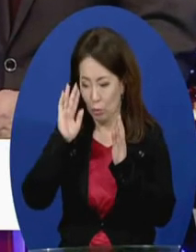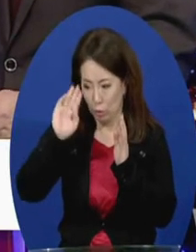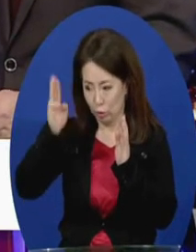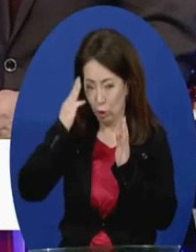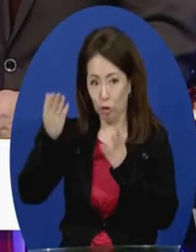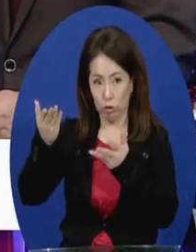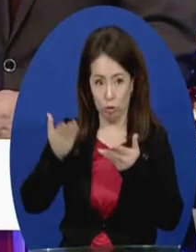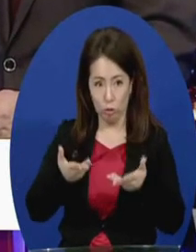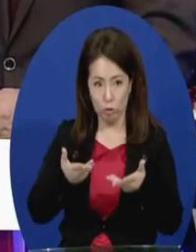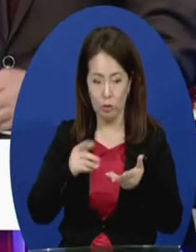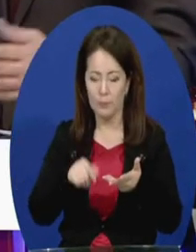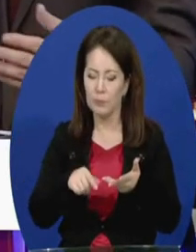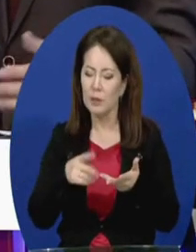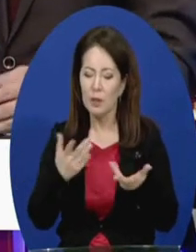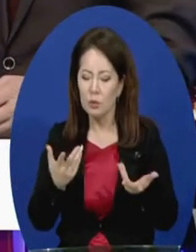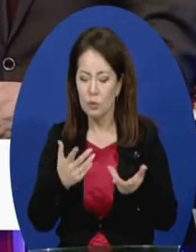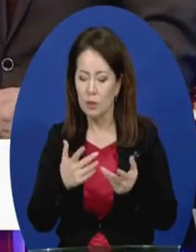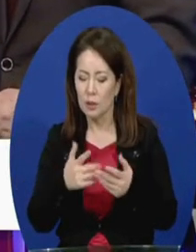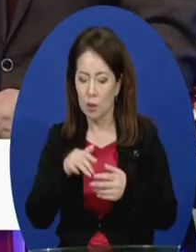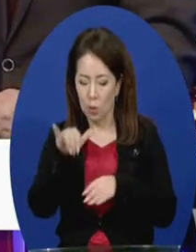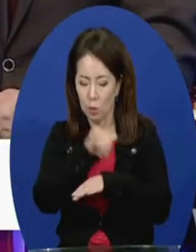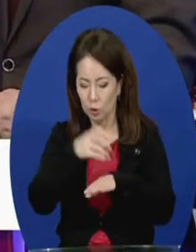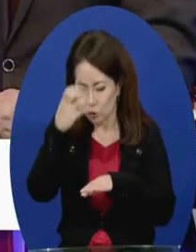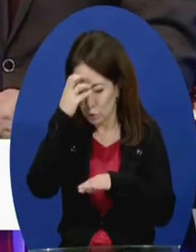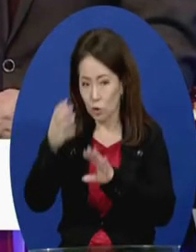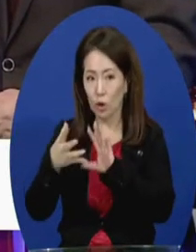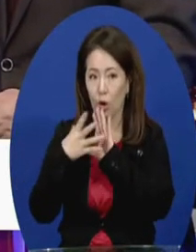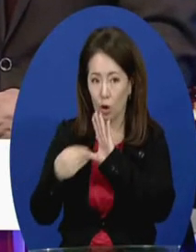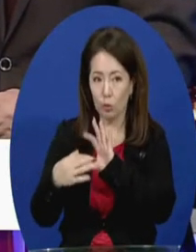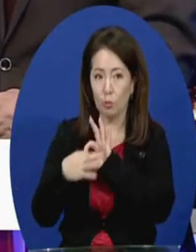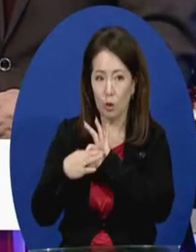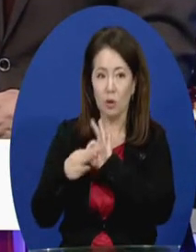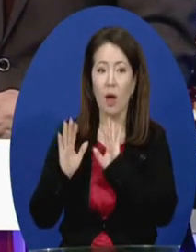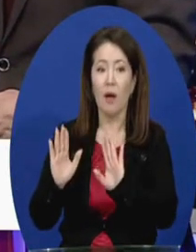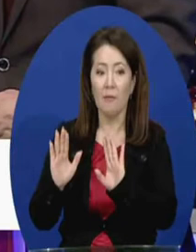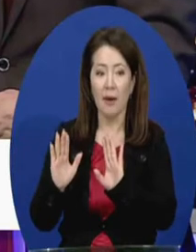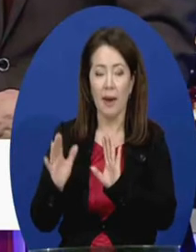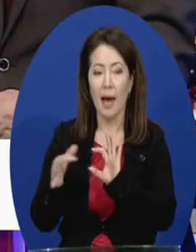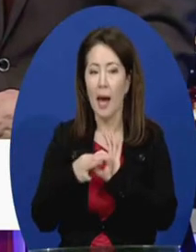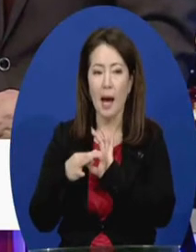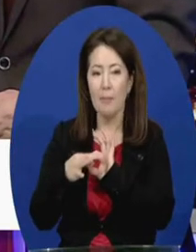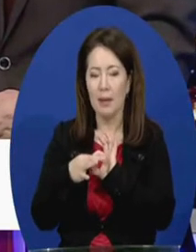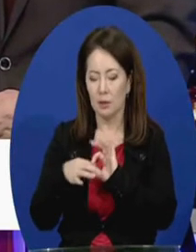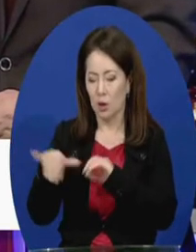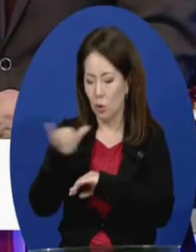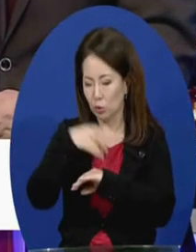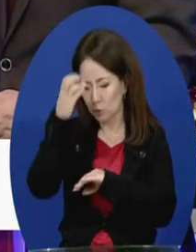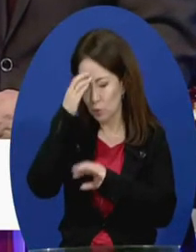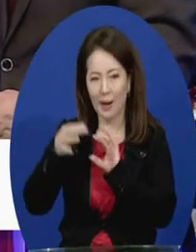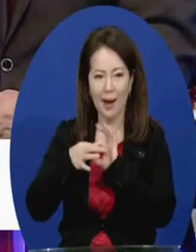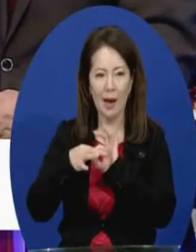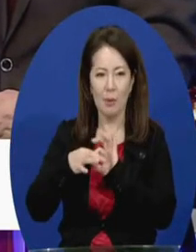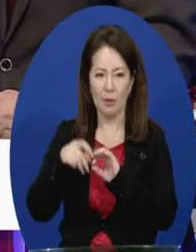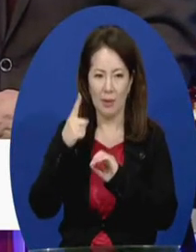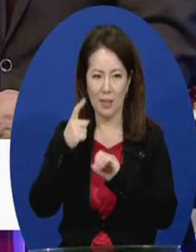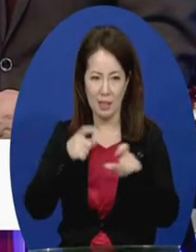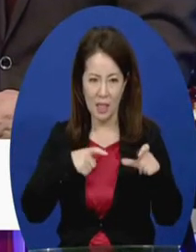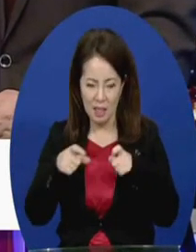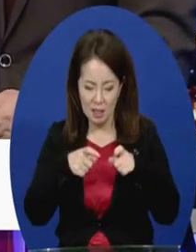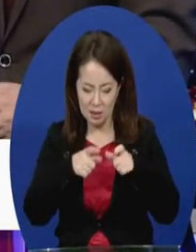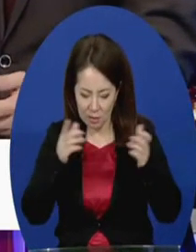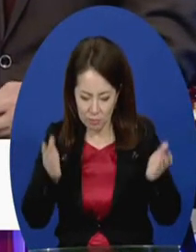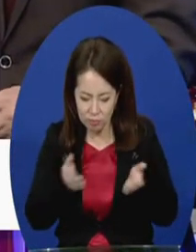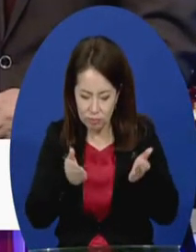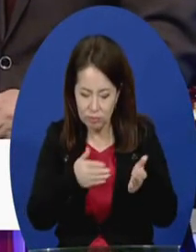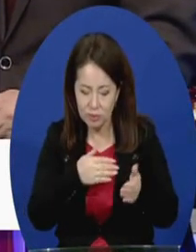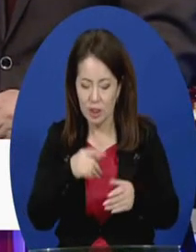хэлдэг. Хэдий тэгсэн ч гэсэн өнөөдөр улс төрөөс хамааралтай байгаа гэвэл байгаа. Үүнийг улс төрөөс хамааралгүйгээр цэвэр эдийн засгийн утгаар нь